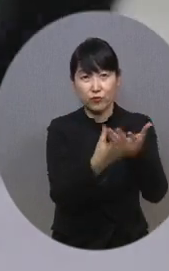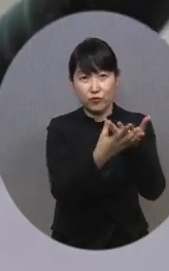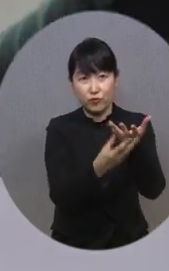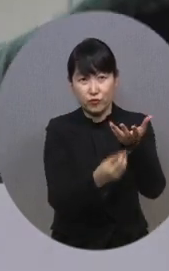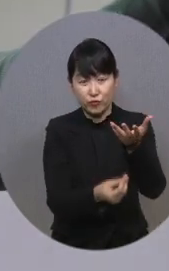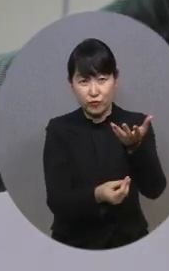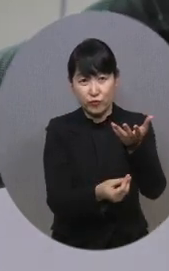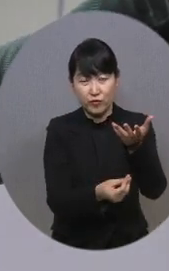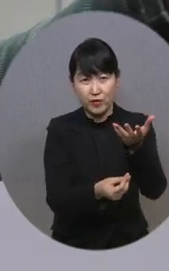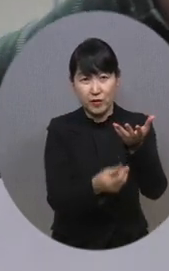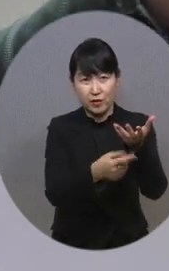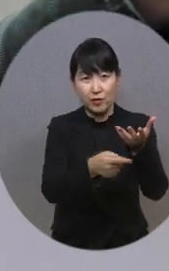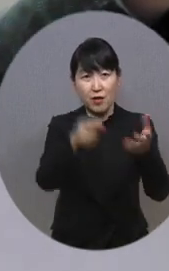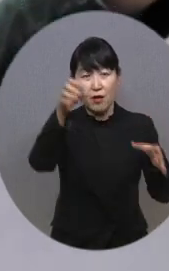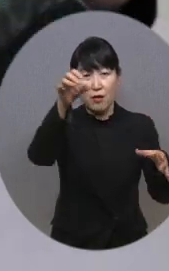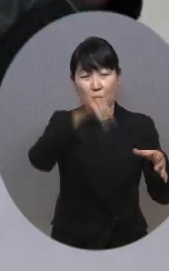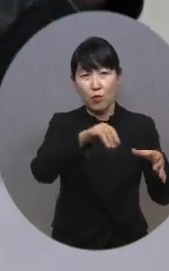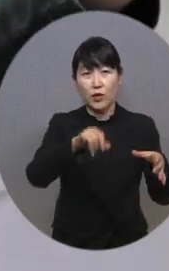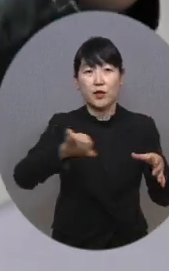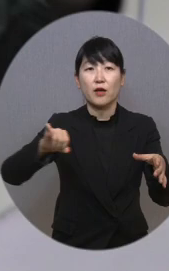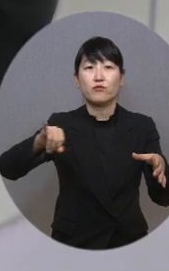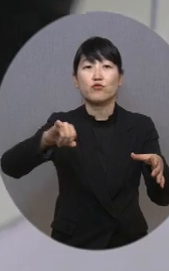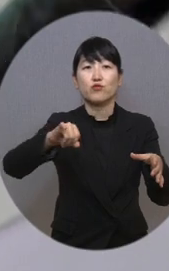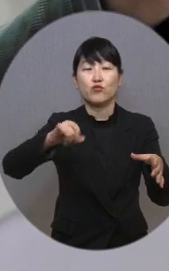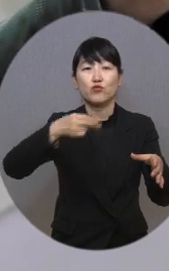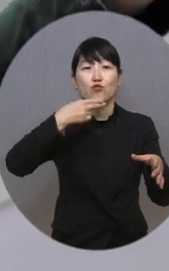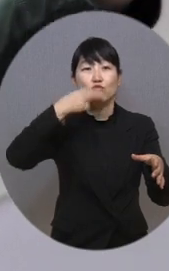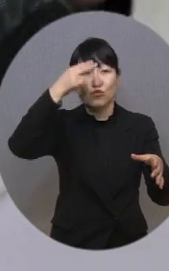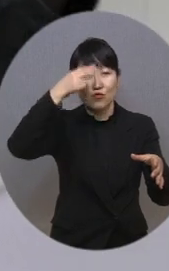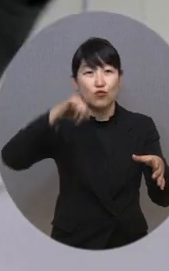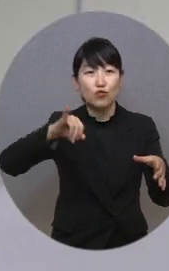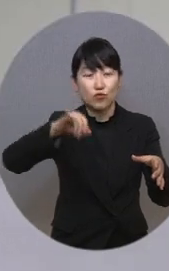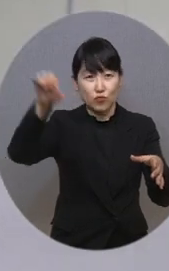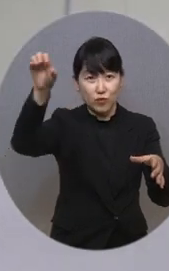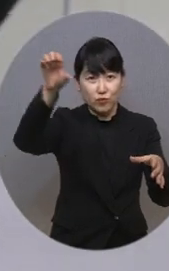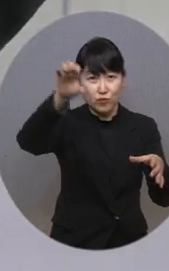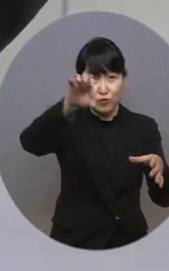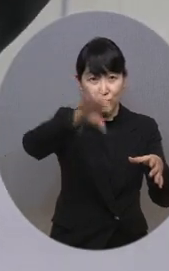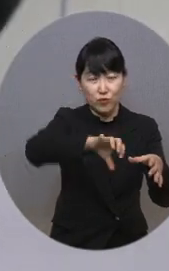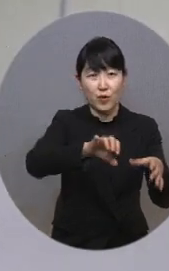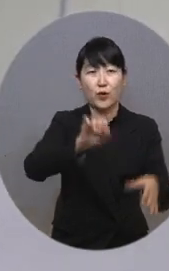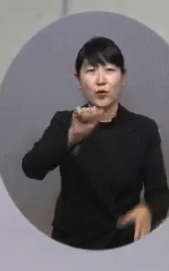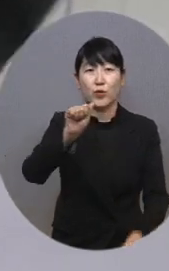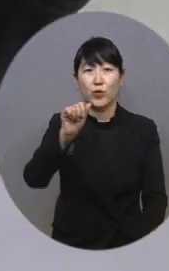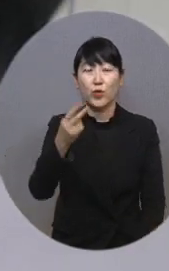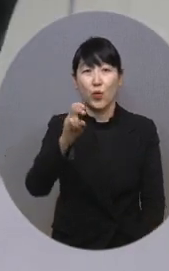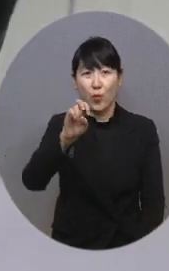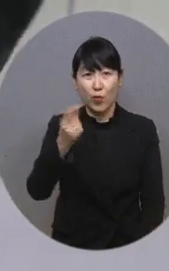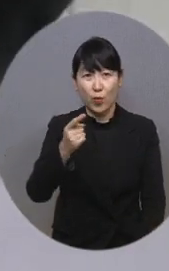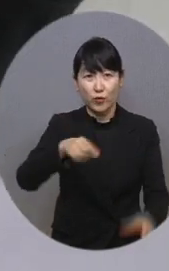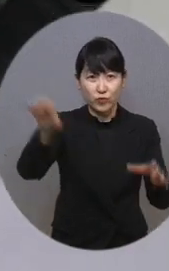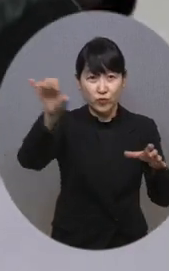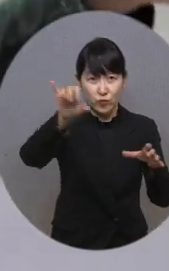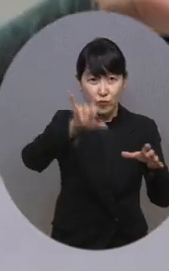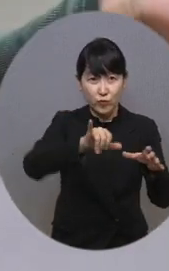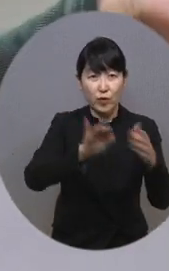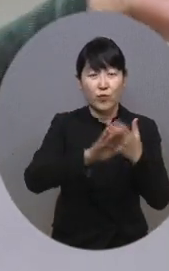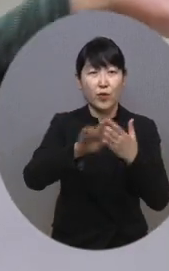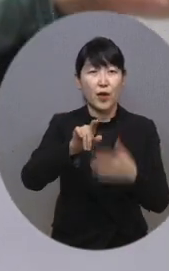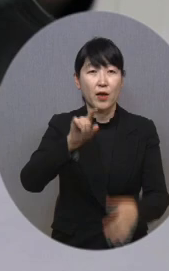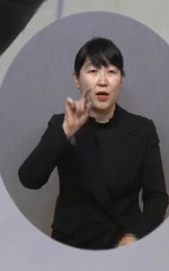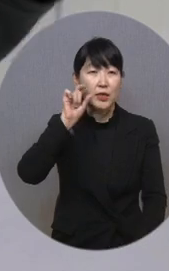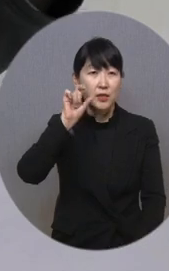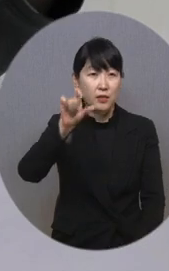균주를 투입을 합니다. 아, 네. 예, 균주는 다른 말로 효모인데요. 효모를 투입해서 보통 보름에서 한 달 정도가 지나게